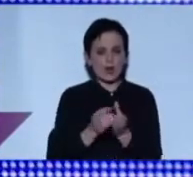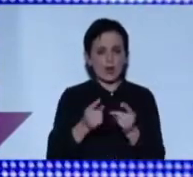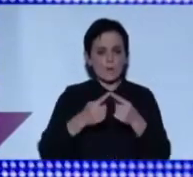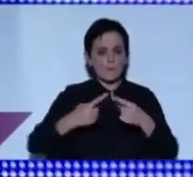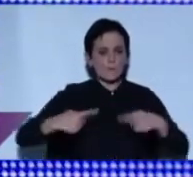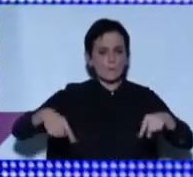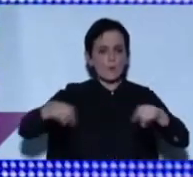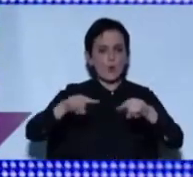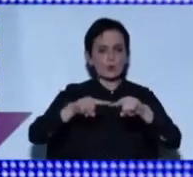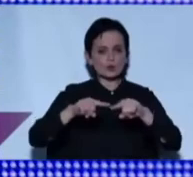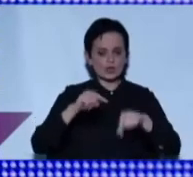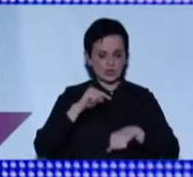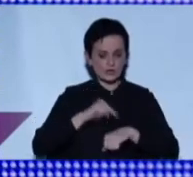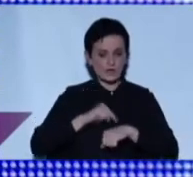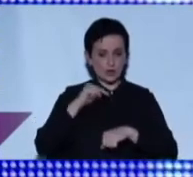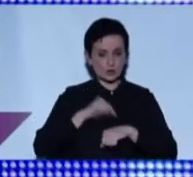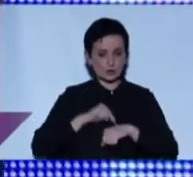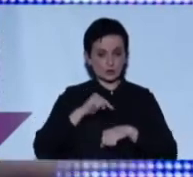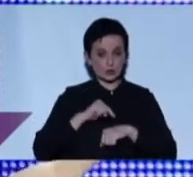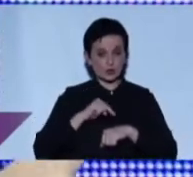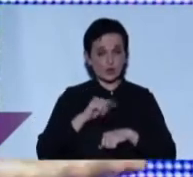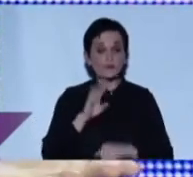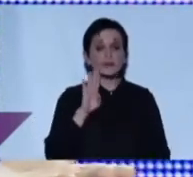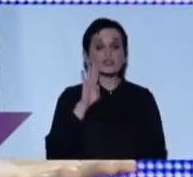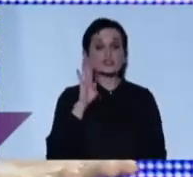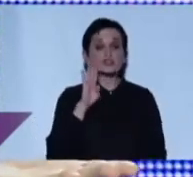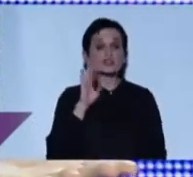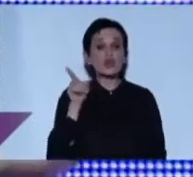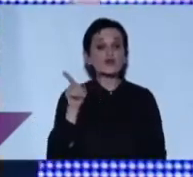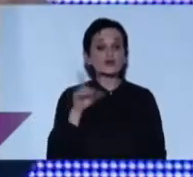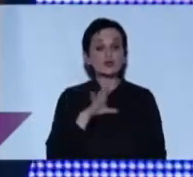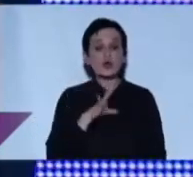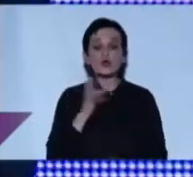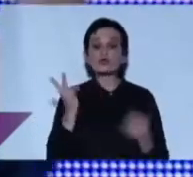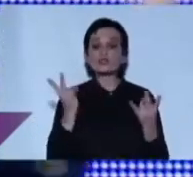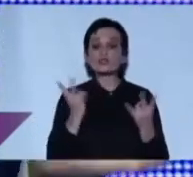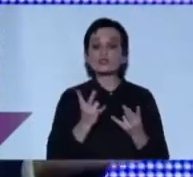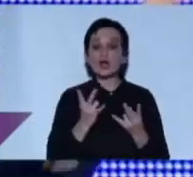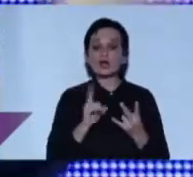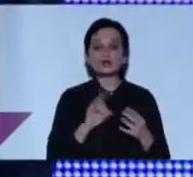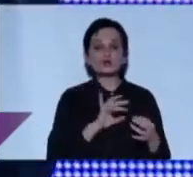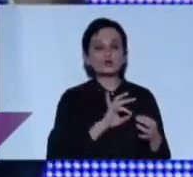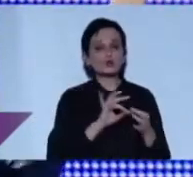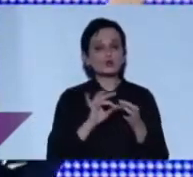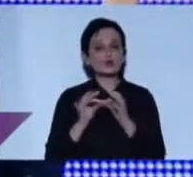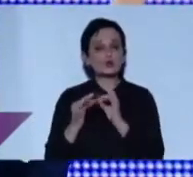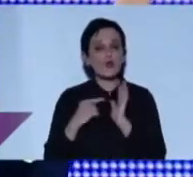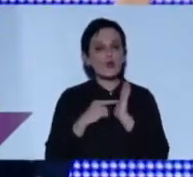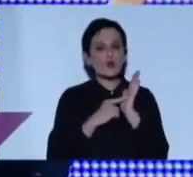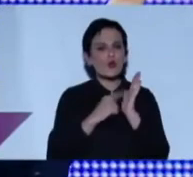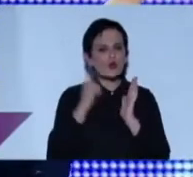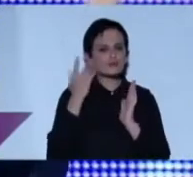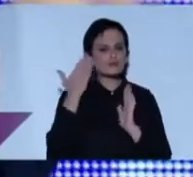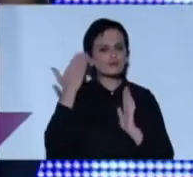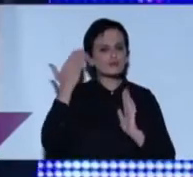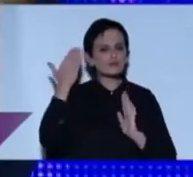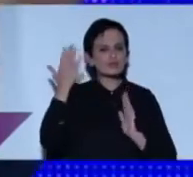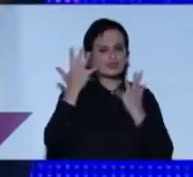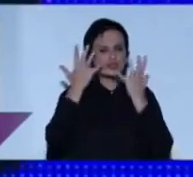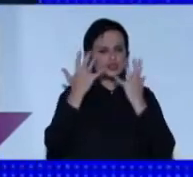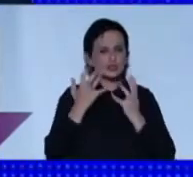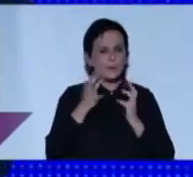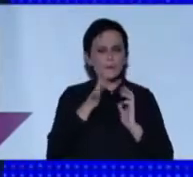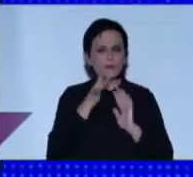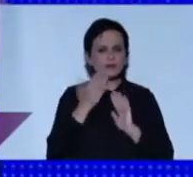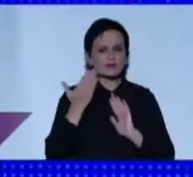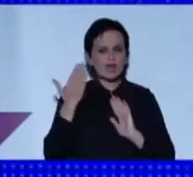მოსახლეობის გვეგრძნო. შევარდნაძე იყო საჭირო იმისთვის, რომ გარკვეული კონტაქტები იმ შავნიან პერიოდში მაინც რაღაც